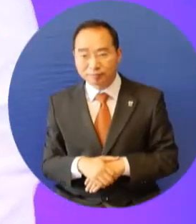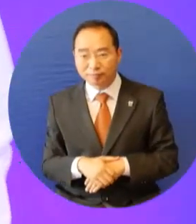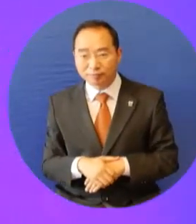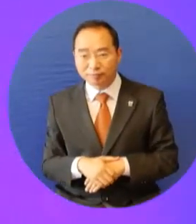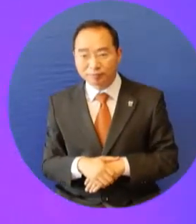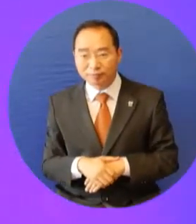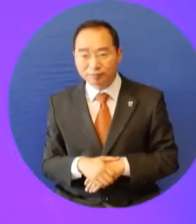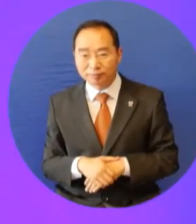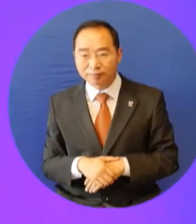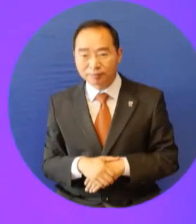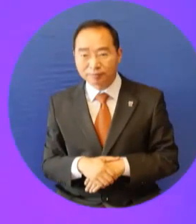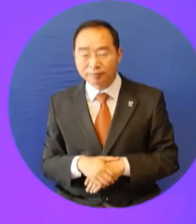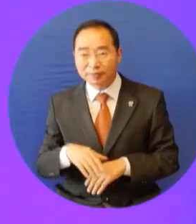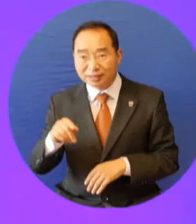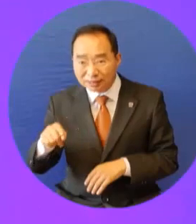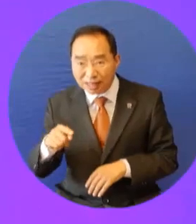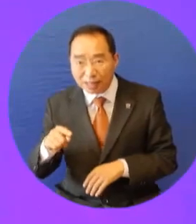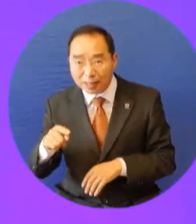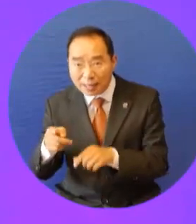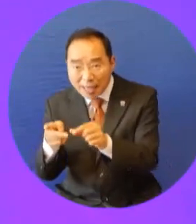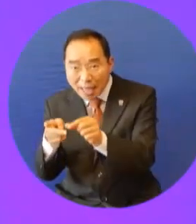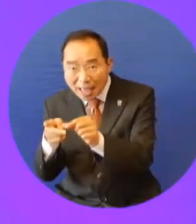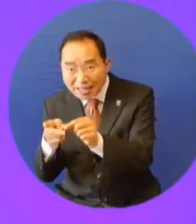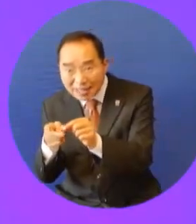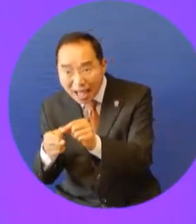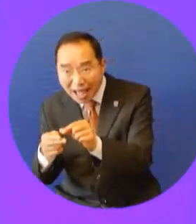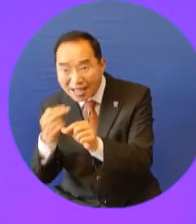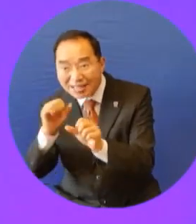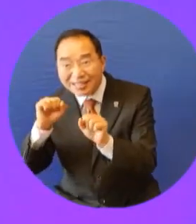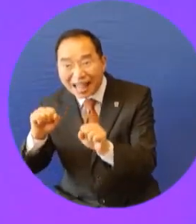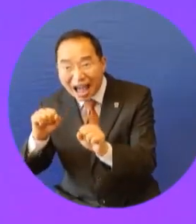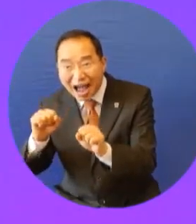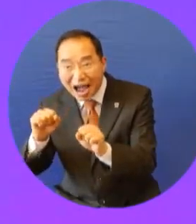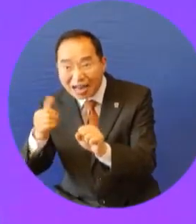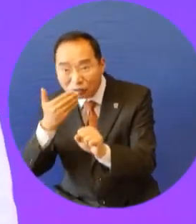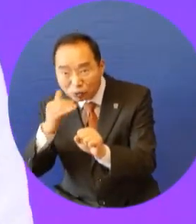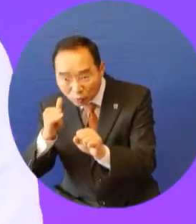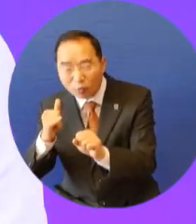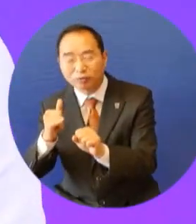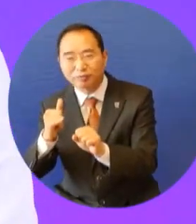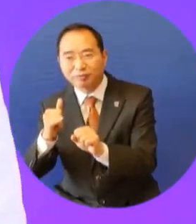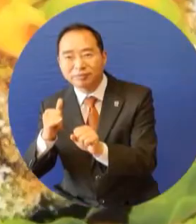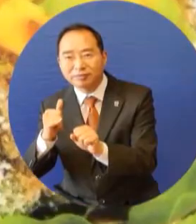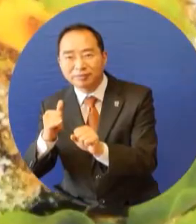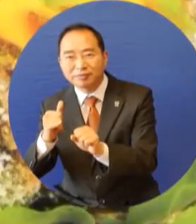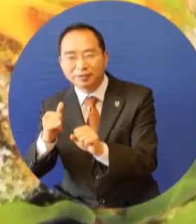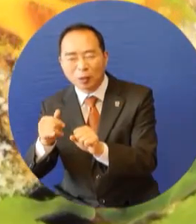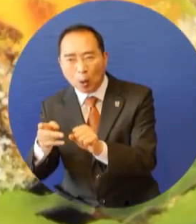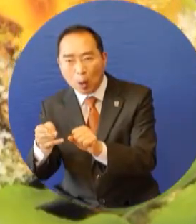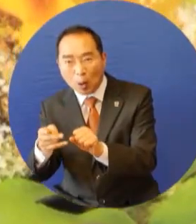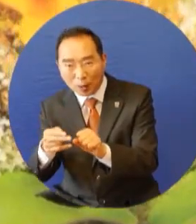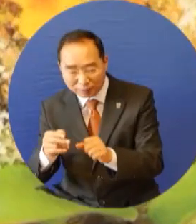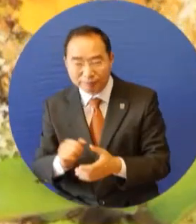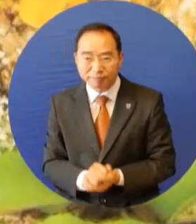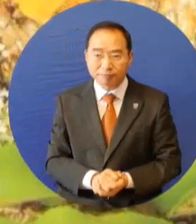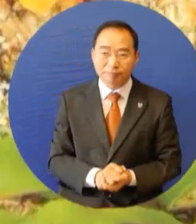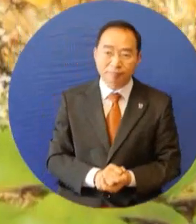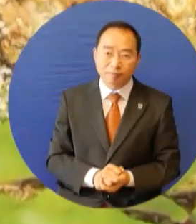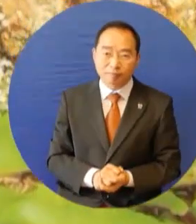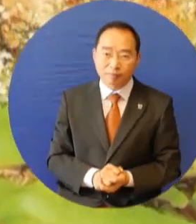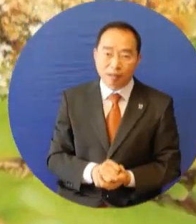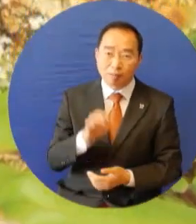그래서 그게 손님상에 나갈 때까지 살아있게 만드는 거예요. 이게 이제 기술이지. 그래가지고